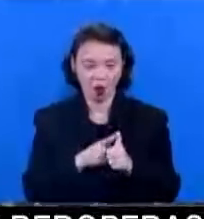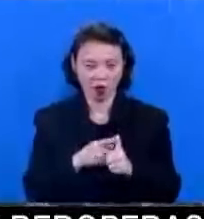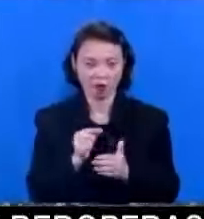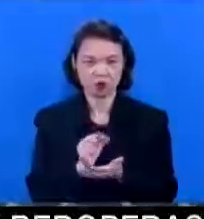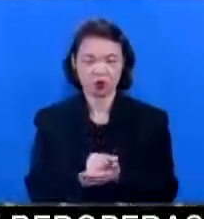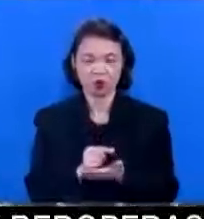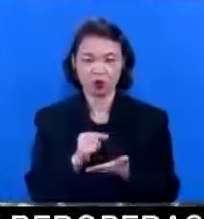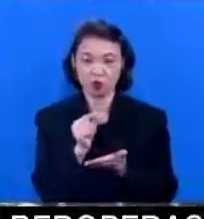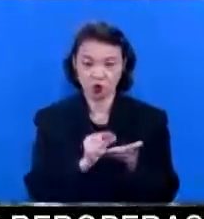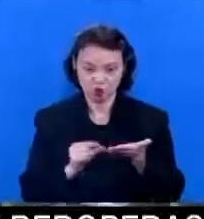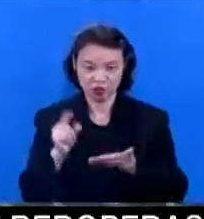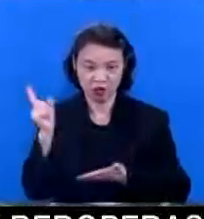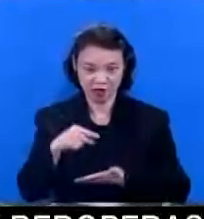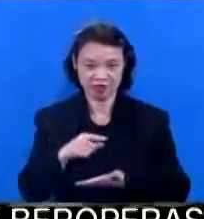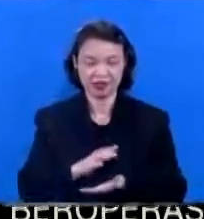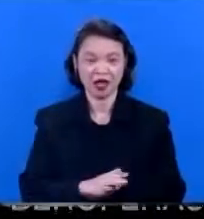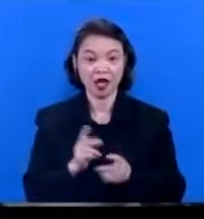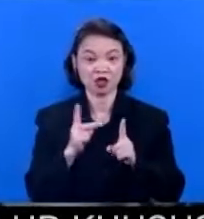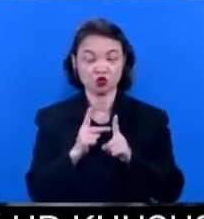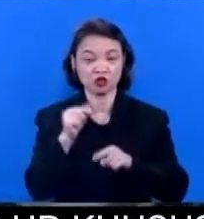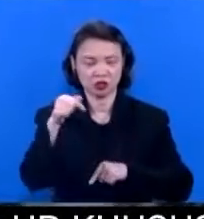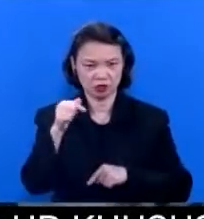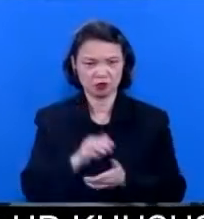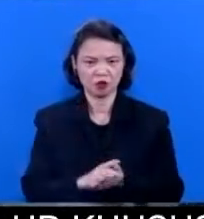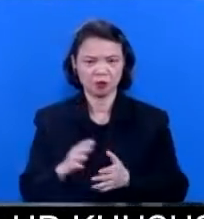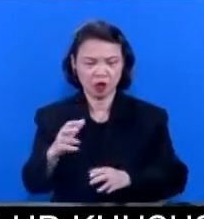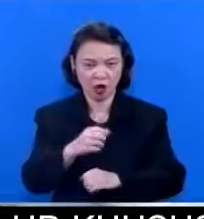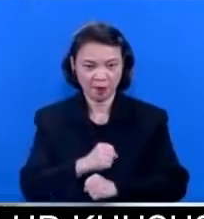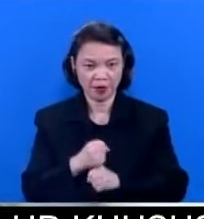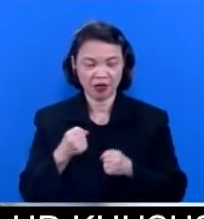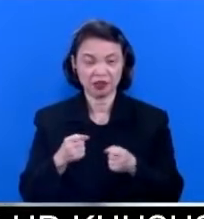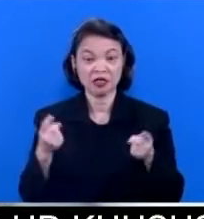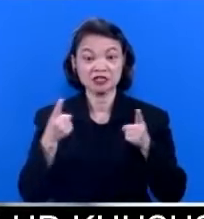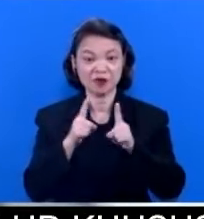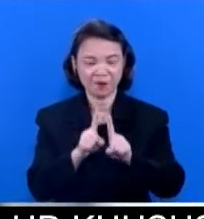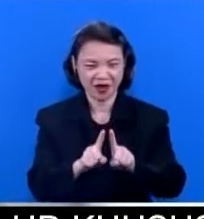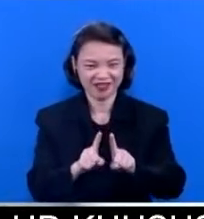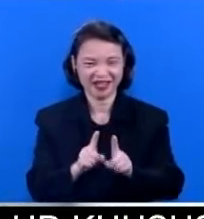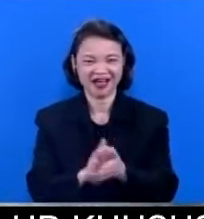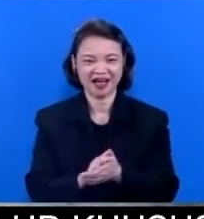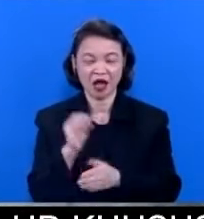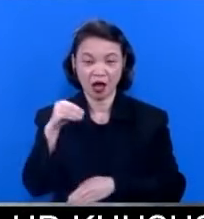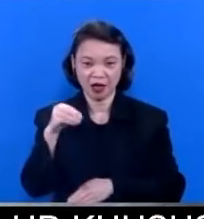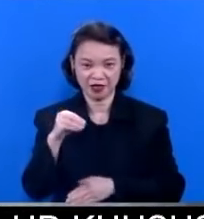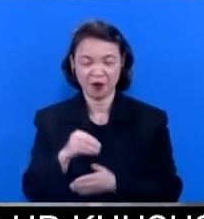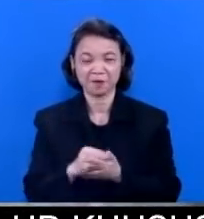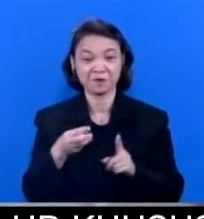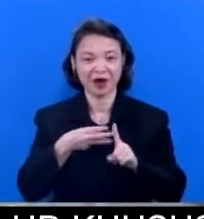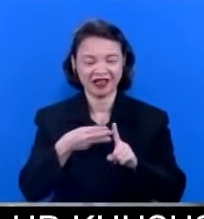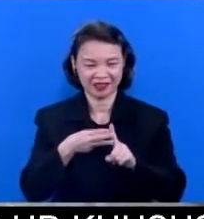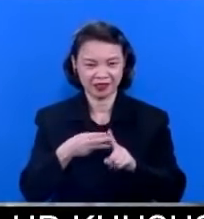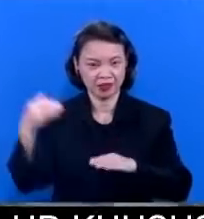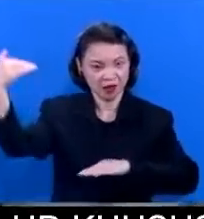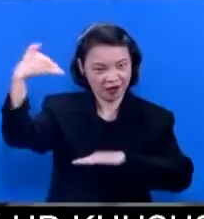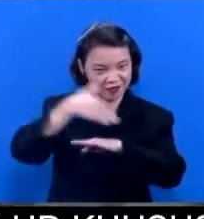Fakultas Pertanian Universitas Hasanuddin ini memperoleh sepasang ayam batik Italia dan Kanada dari temannya yang mengimpor ayam hias ini ke